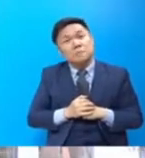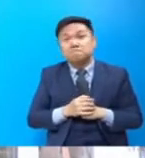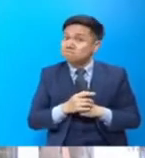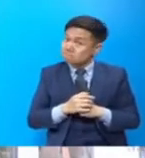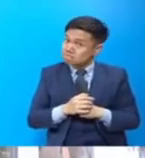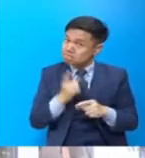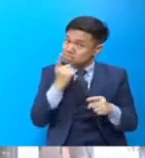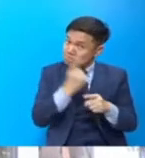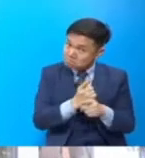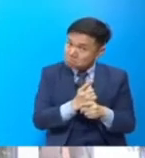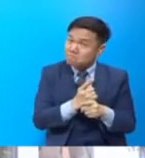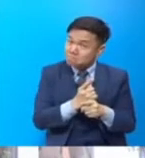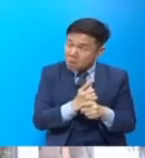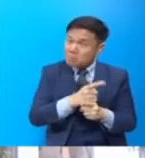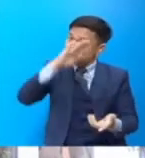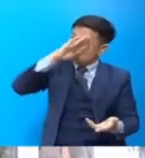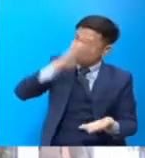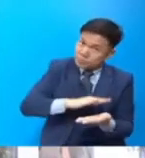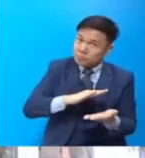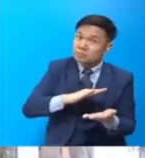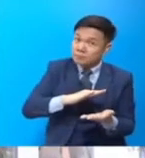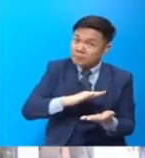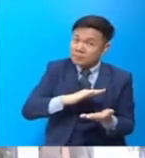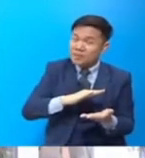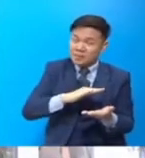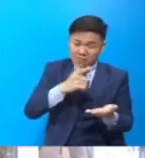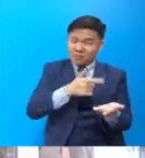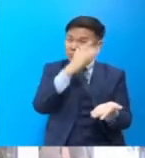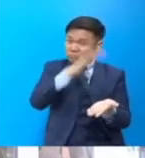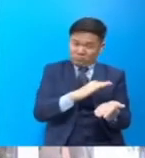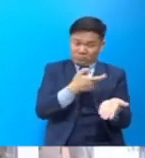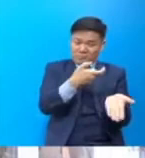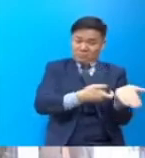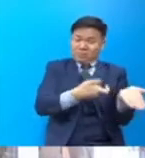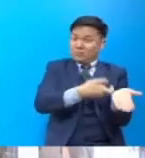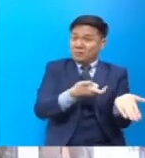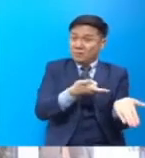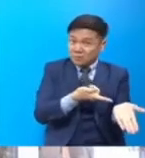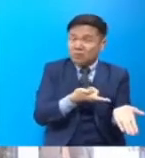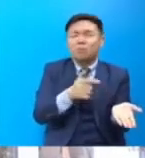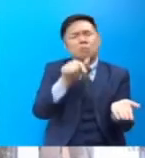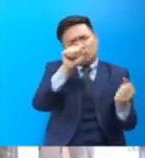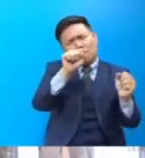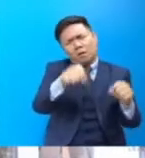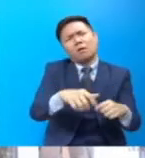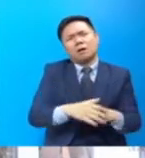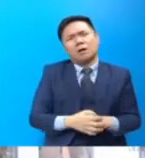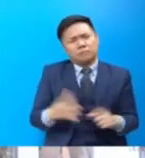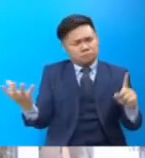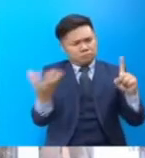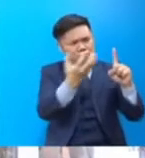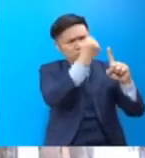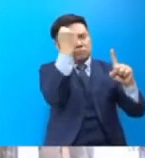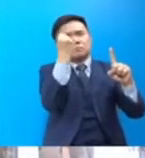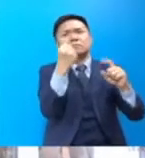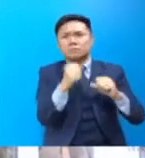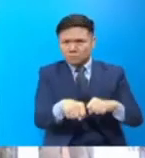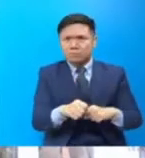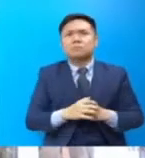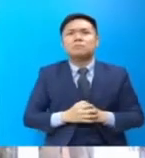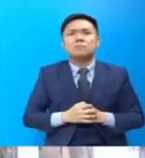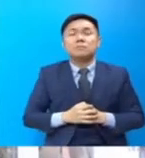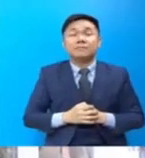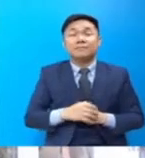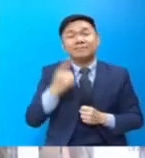bersemangat untuk mengurangkan ketirisan ini seolah sagase kita belum mencapai coba itu ada satu